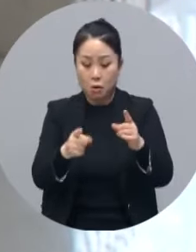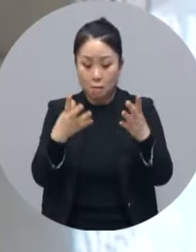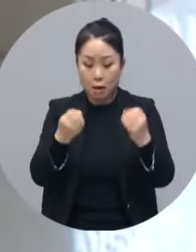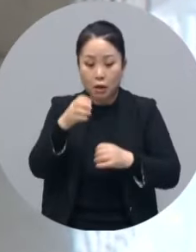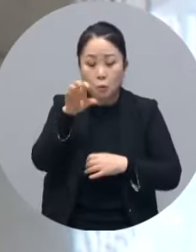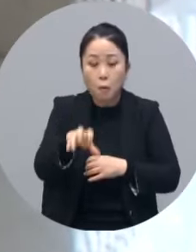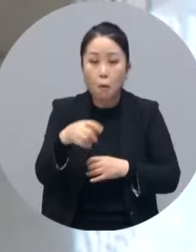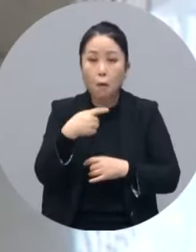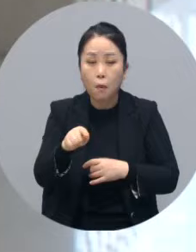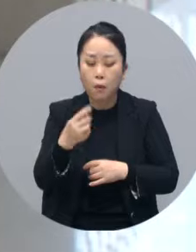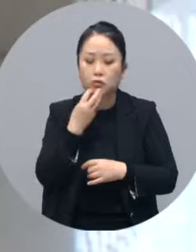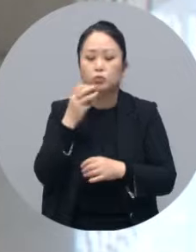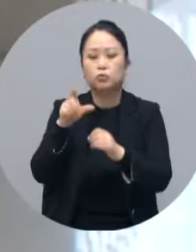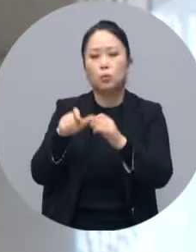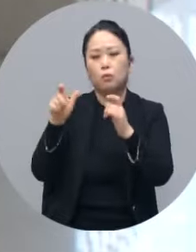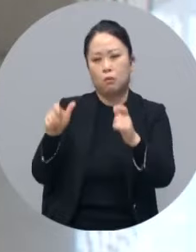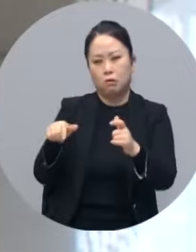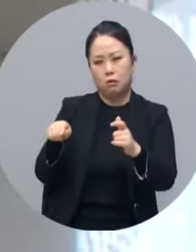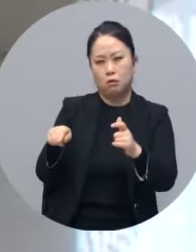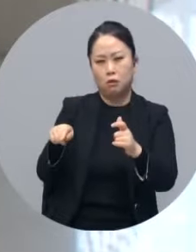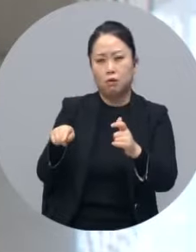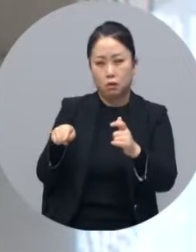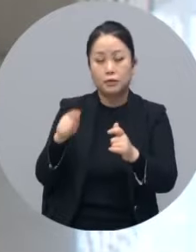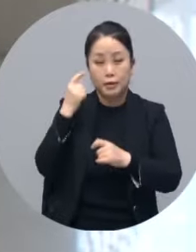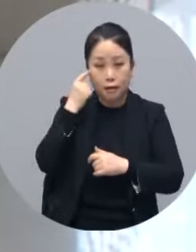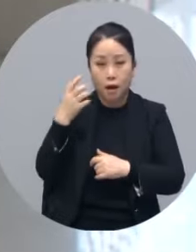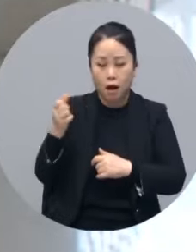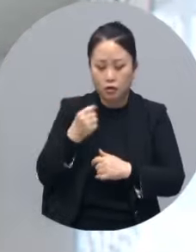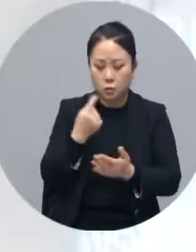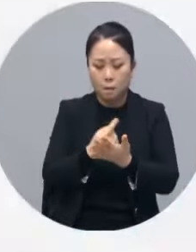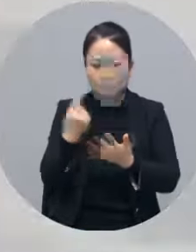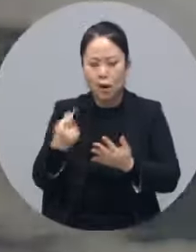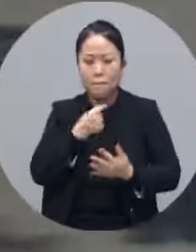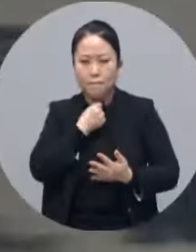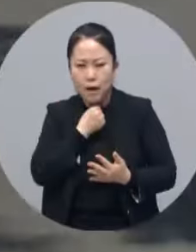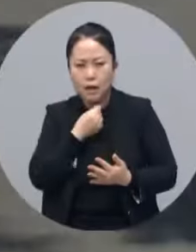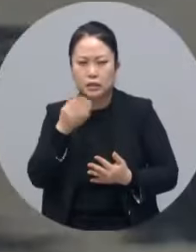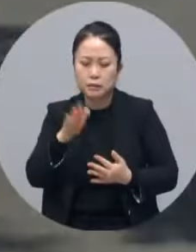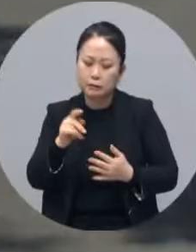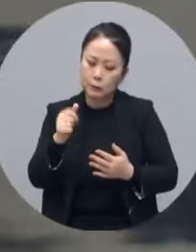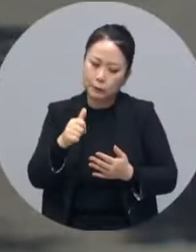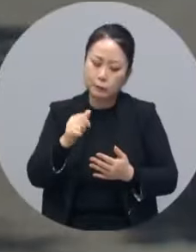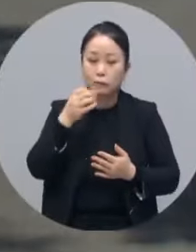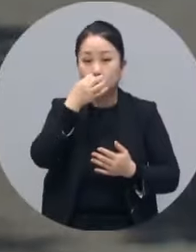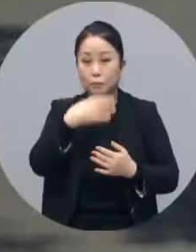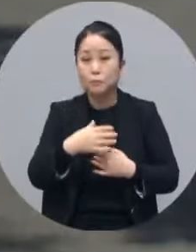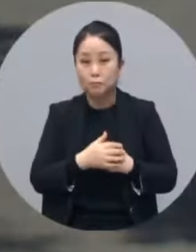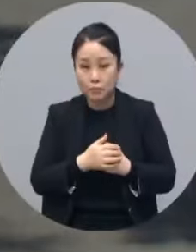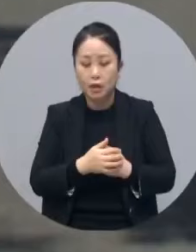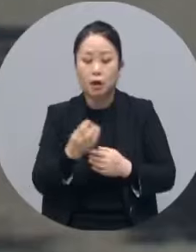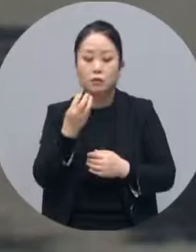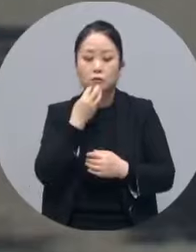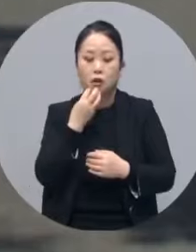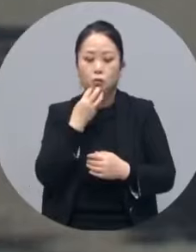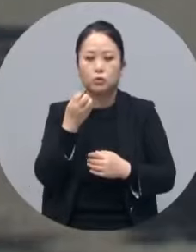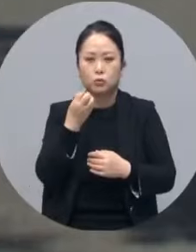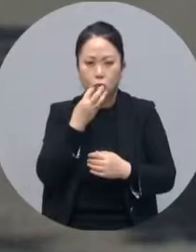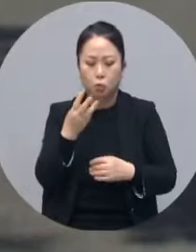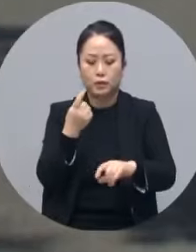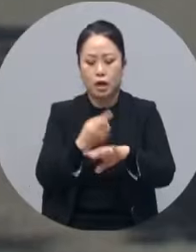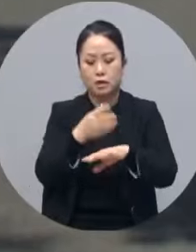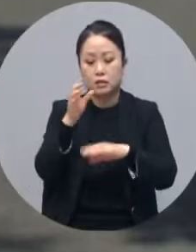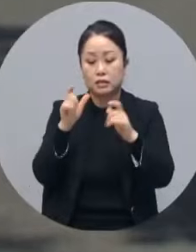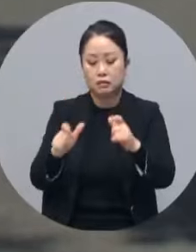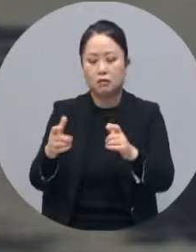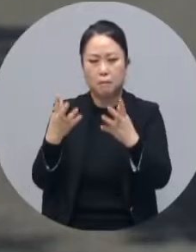하고 그래서 갔으면 좋겠지만 이제 문턱이 아무래도 좀 높다 보니까 서울로 좀 많이 가는 것 같아요. 서울이나 타지로 좀 많이 가는 것